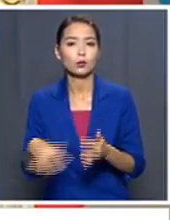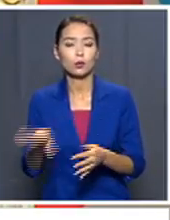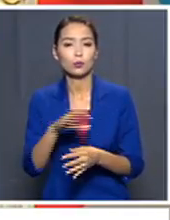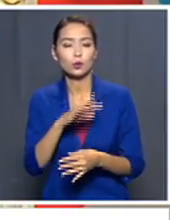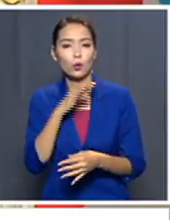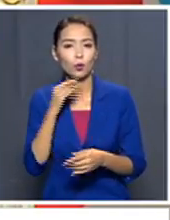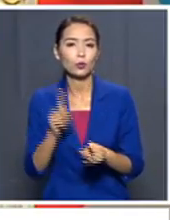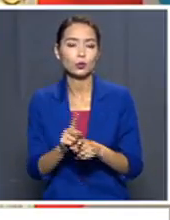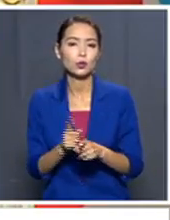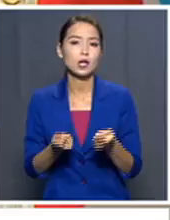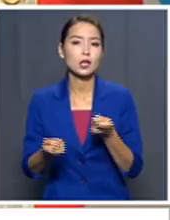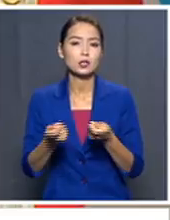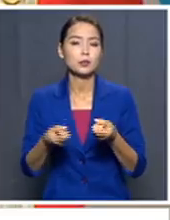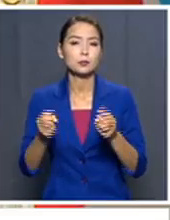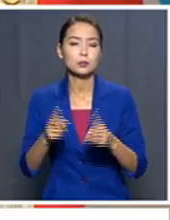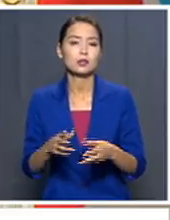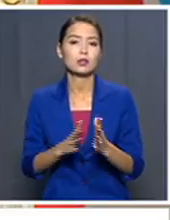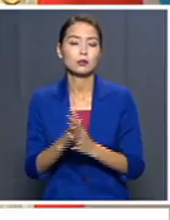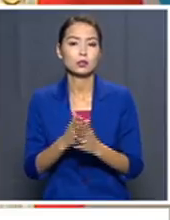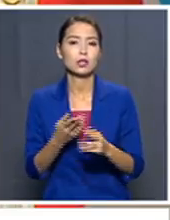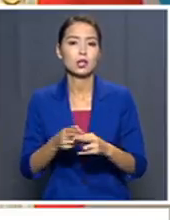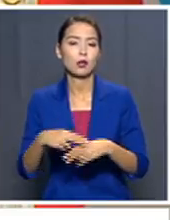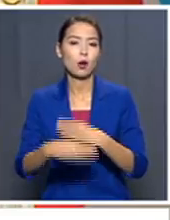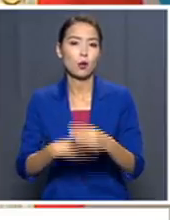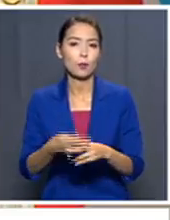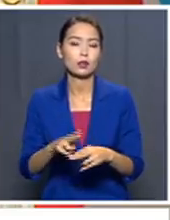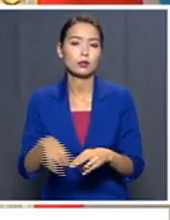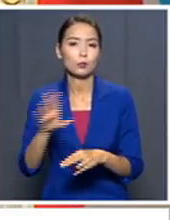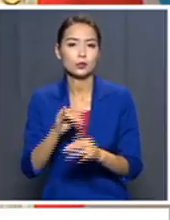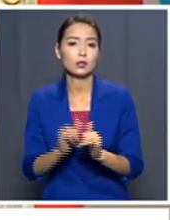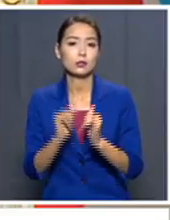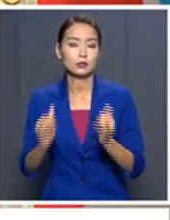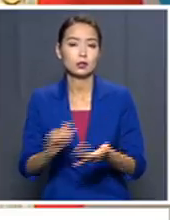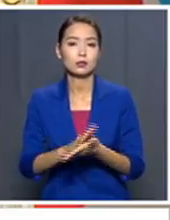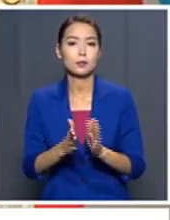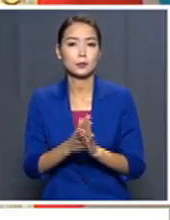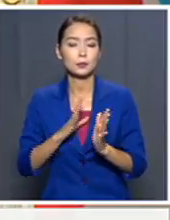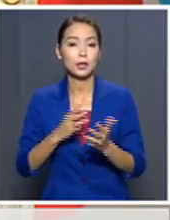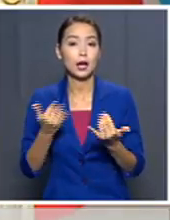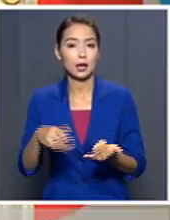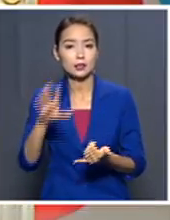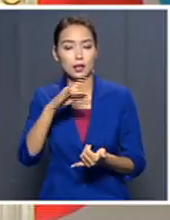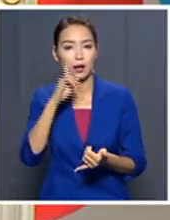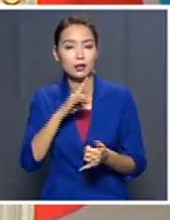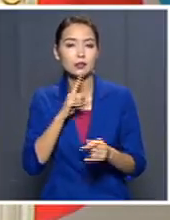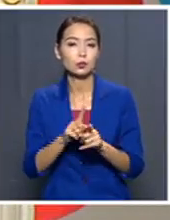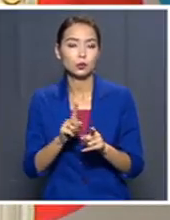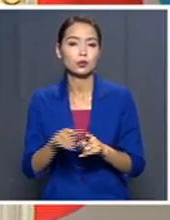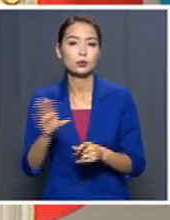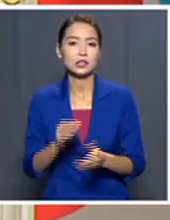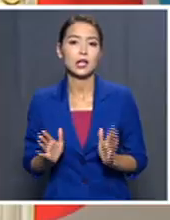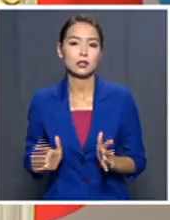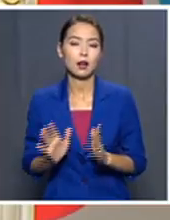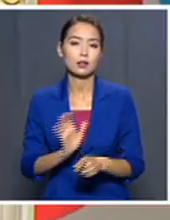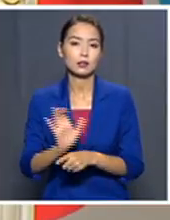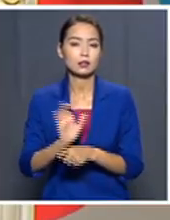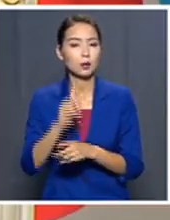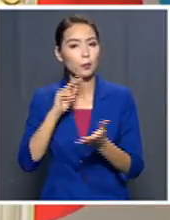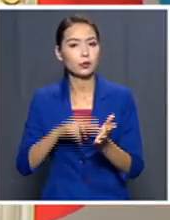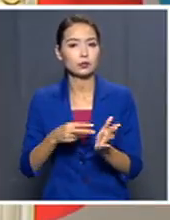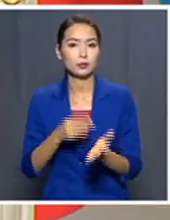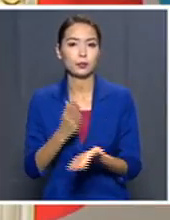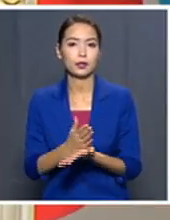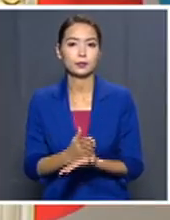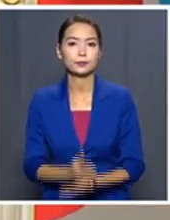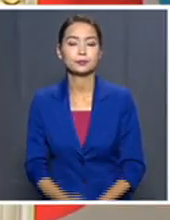және жемшөп жинайтын комбайндардың өндірісін ұлғайту жайлы келістік. Сондай Қазақстанда Минск тракторын шығару туралы стратегиялық жоспарды